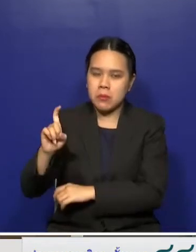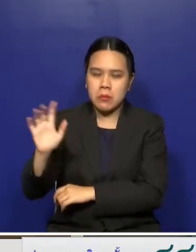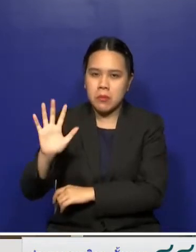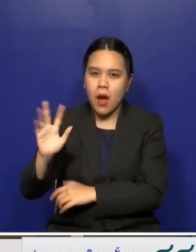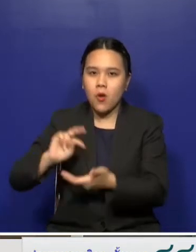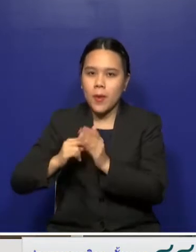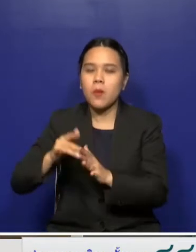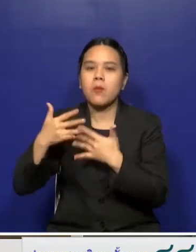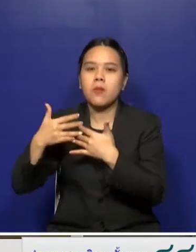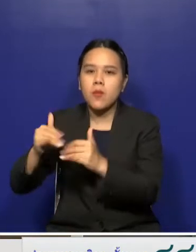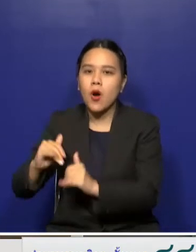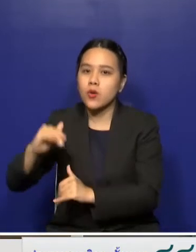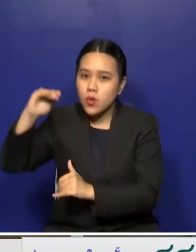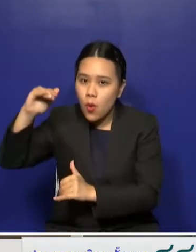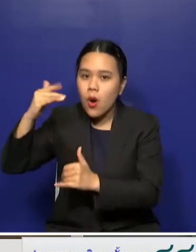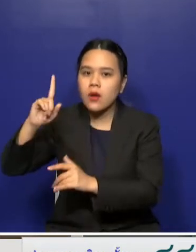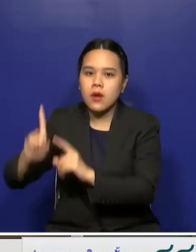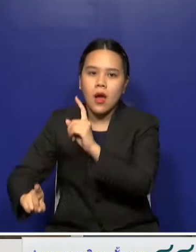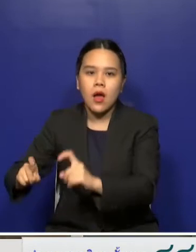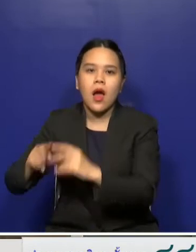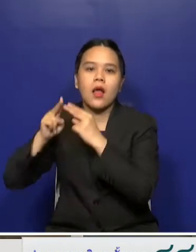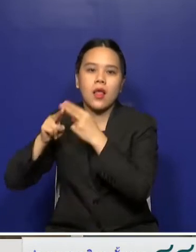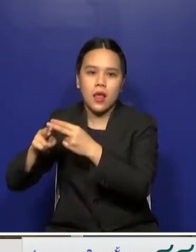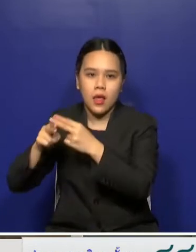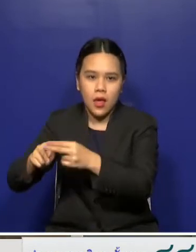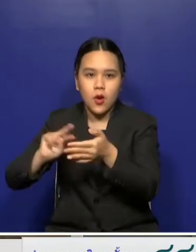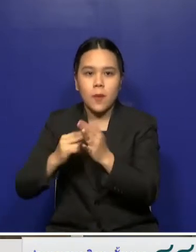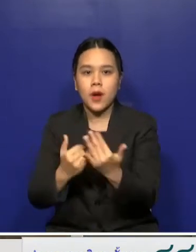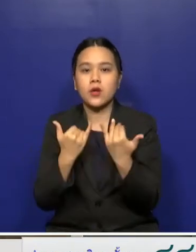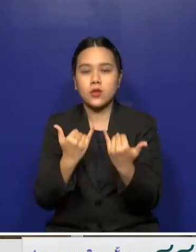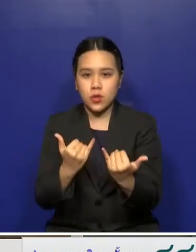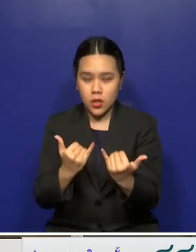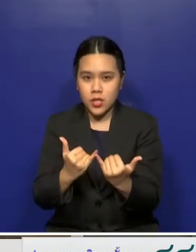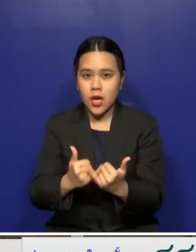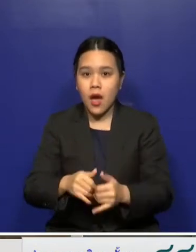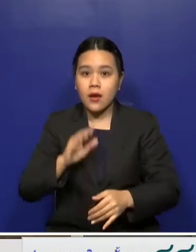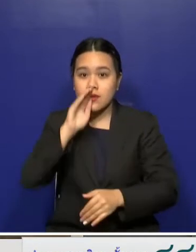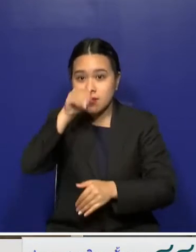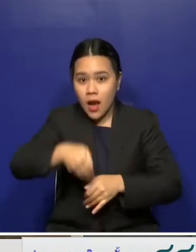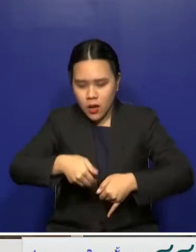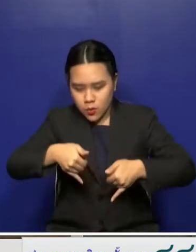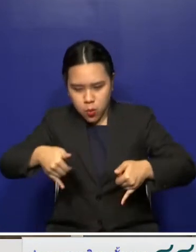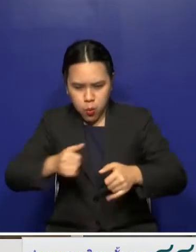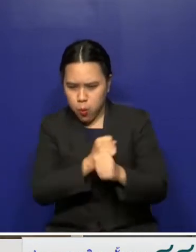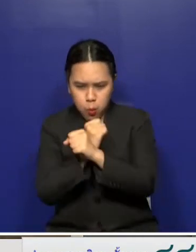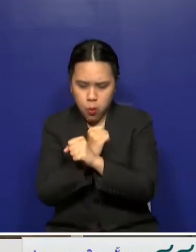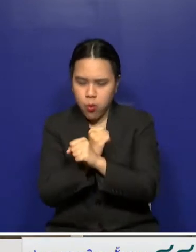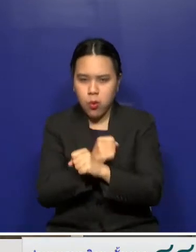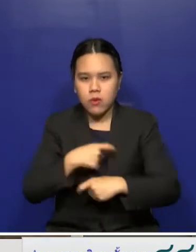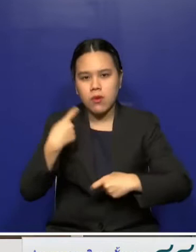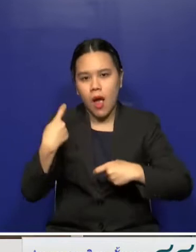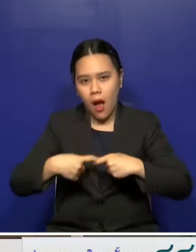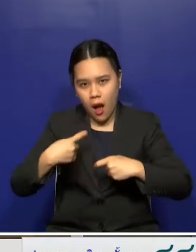องเพราะฉะนั้นการควบคุมปริมาณของช้างเนี่ยมันจะยากมากแต่ก็อยากจะฝากครับว่ามีทางไหนที่พอจะควบคุม